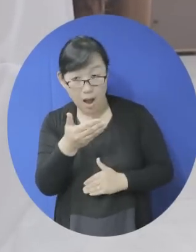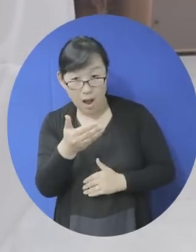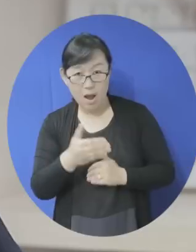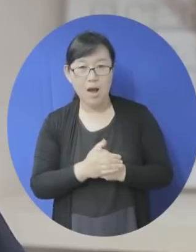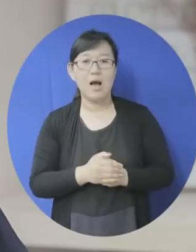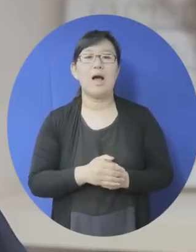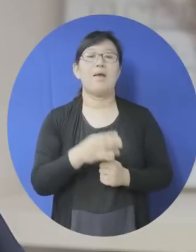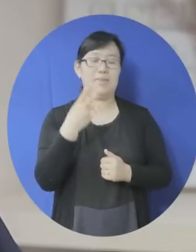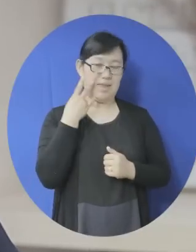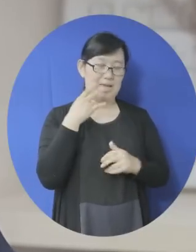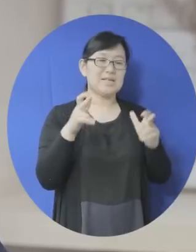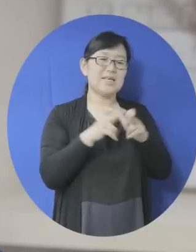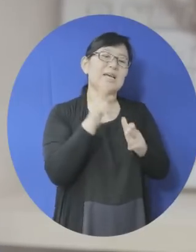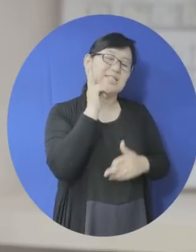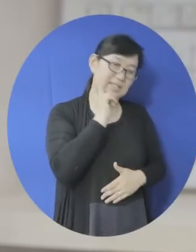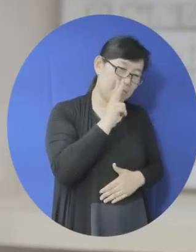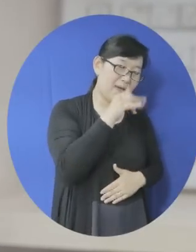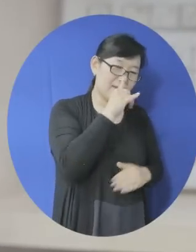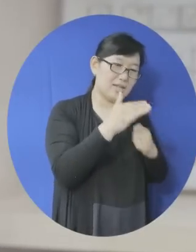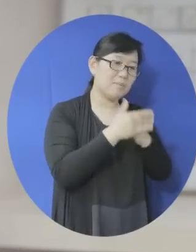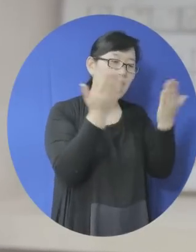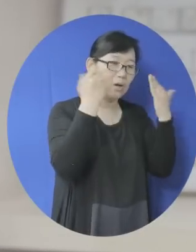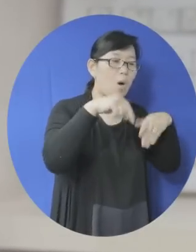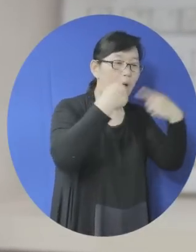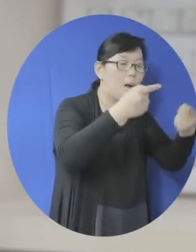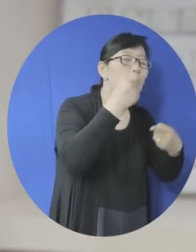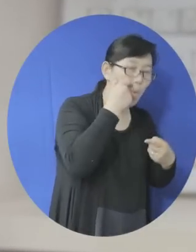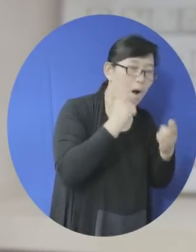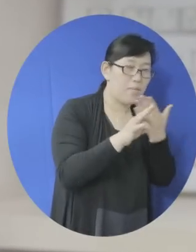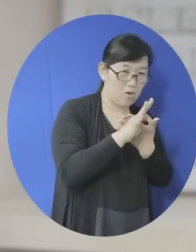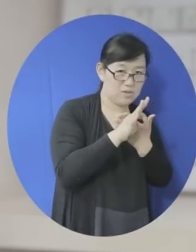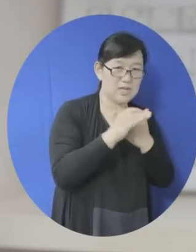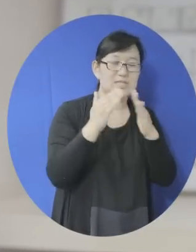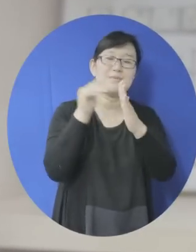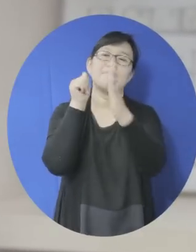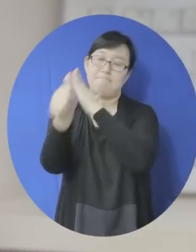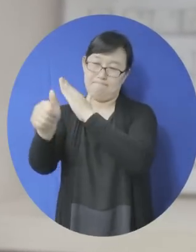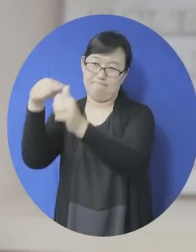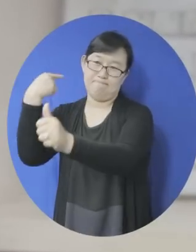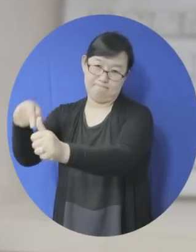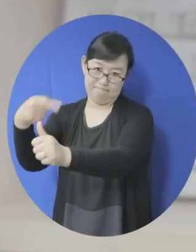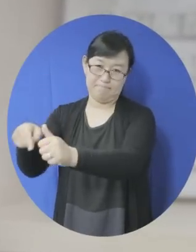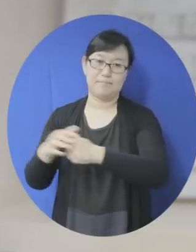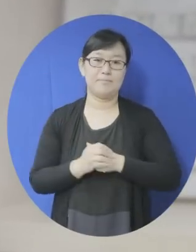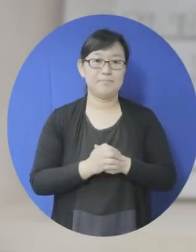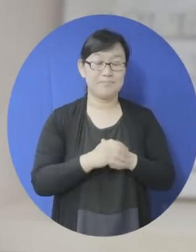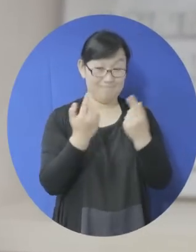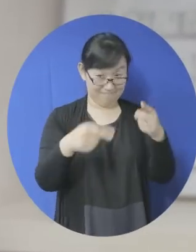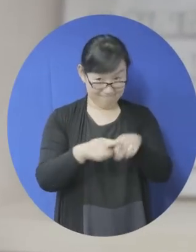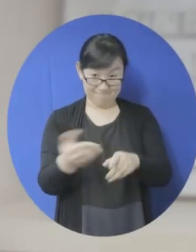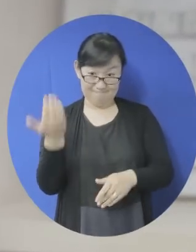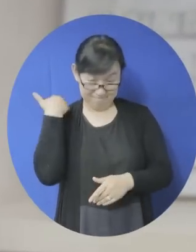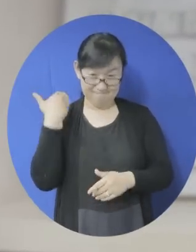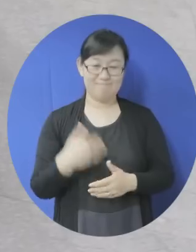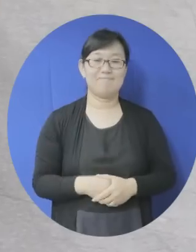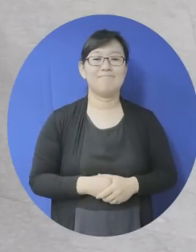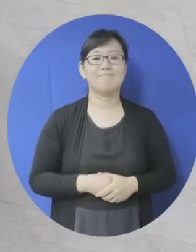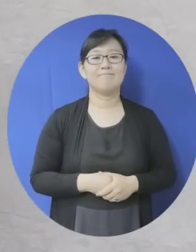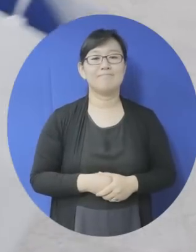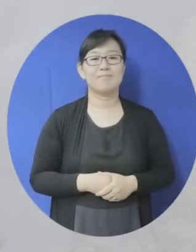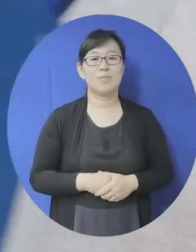방문까지 해주시는 거예요? 네, 장애가 심해서 학교를 갈 수 없는 아이들을 위해서 저희가 가정 방문 수업을 하고 있어요. 함께 가실까요?